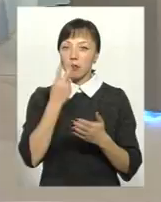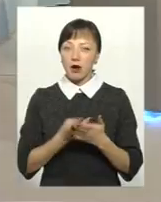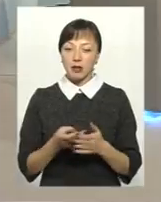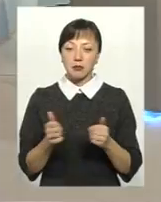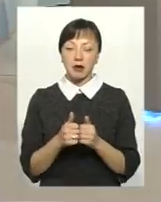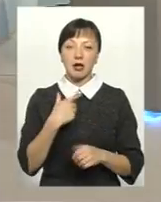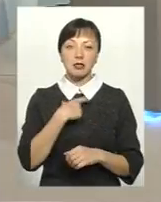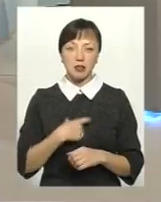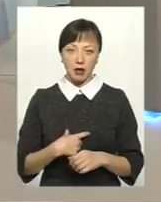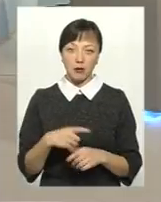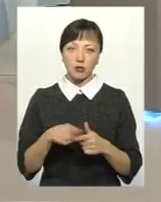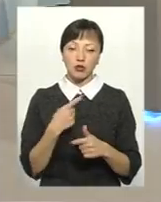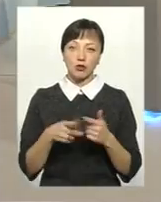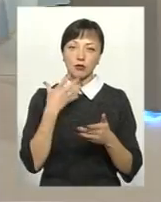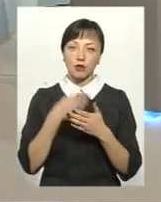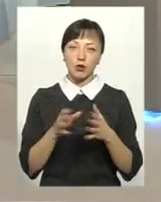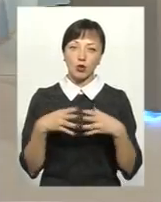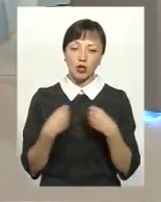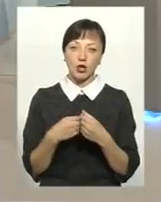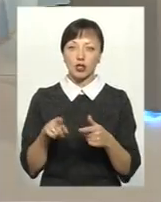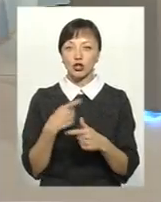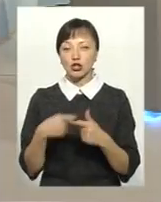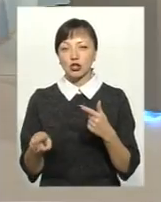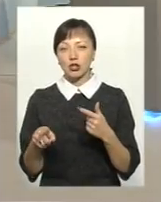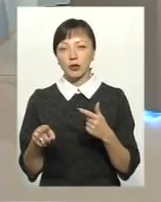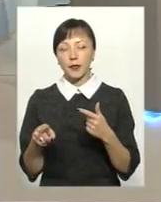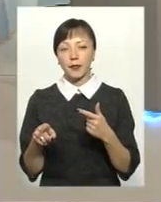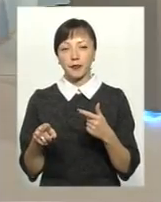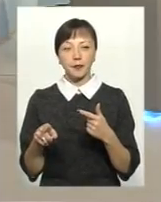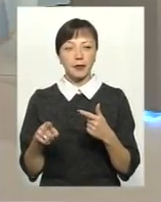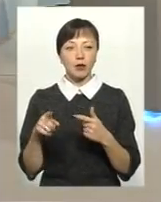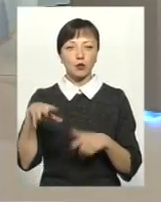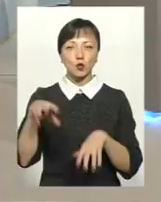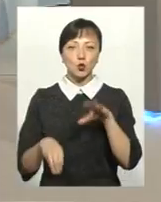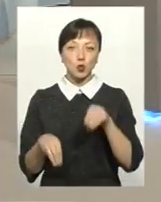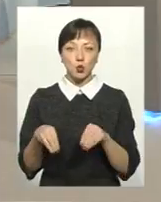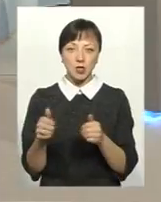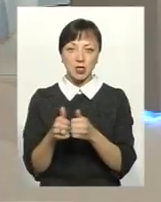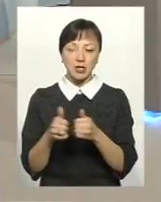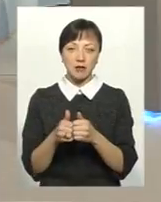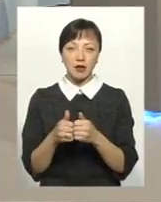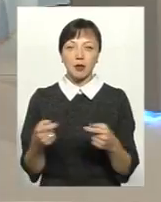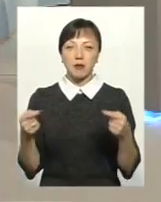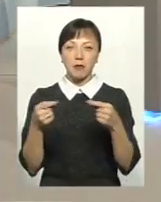біля себе, чи у своїй родині, чи у сусідів, певні